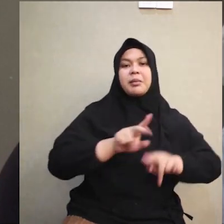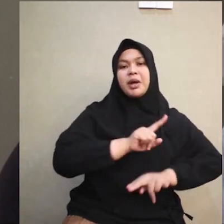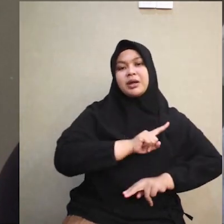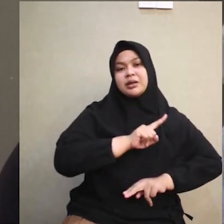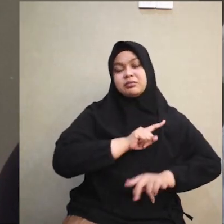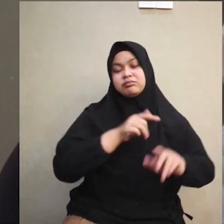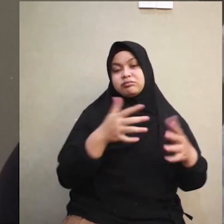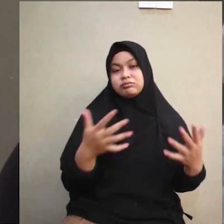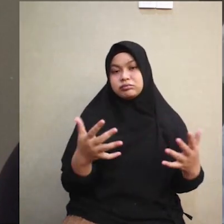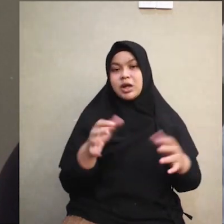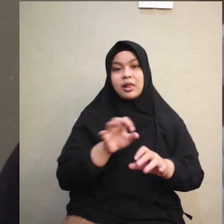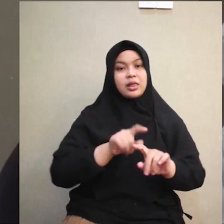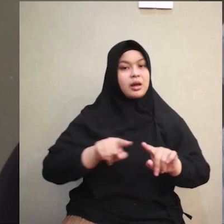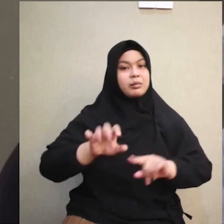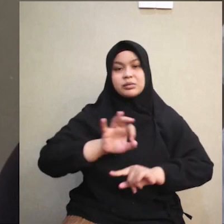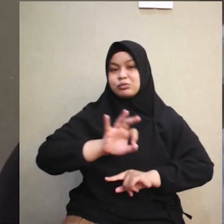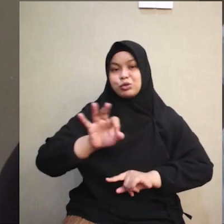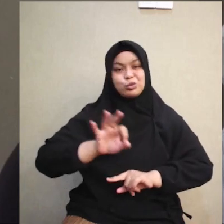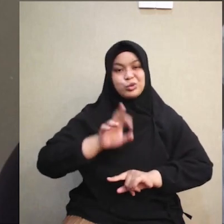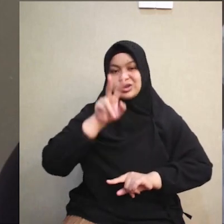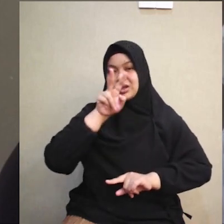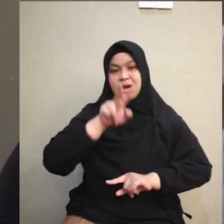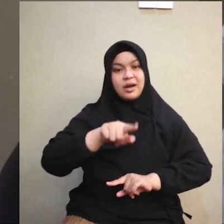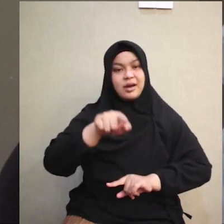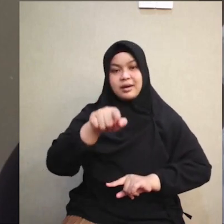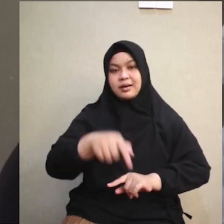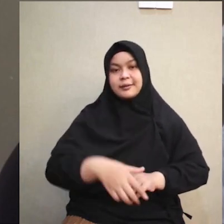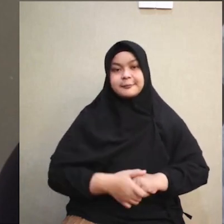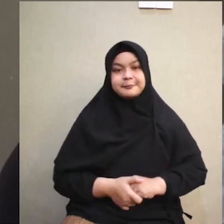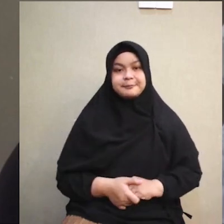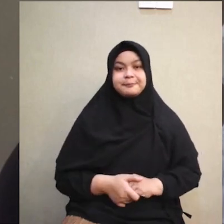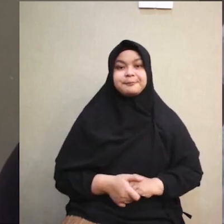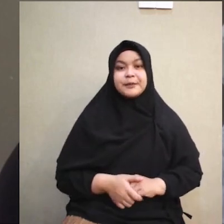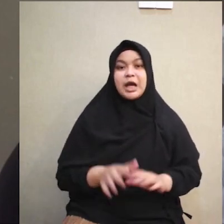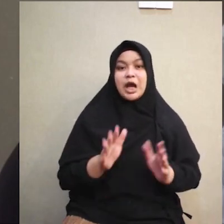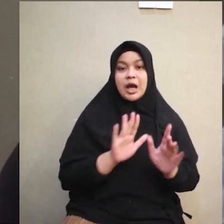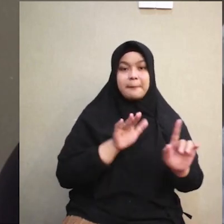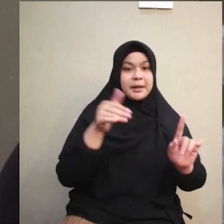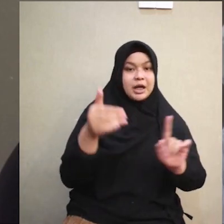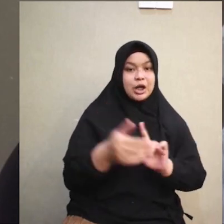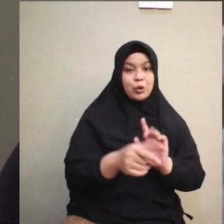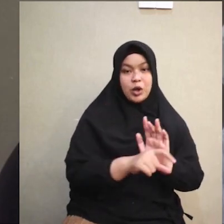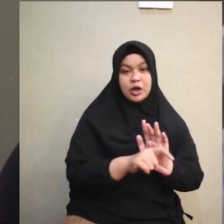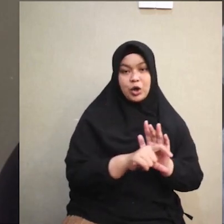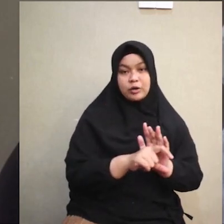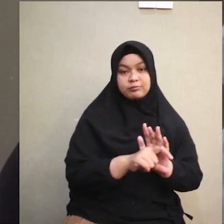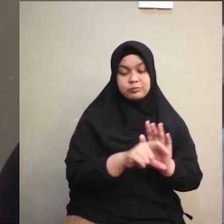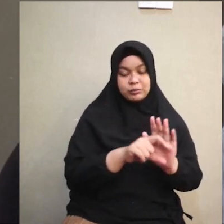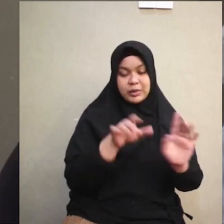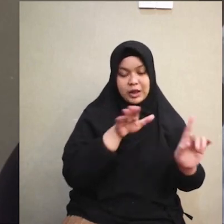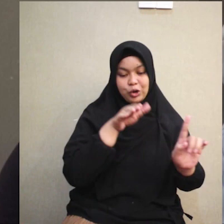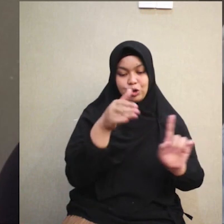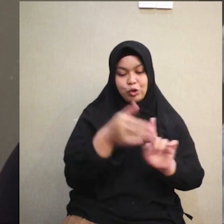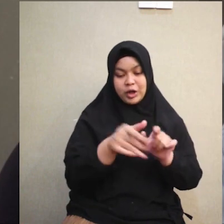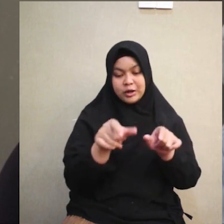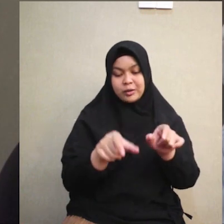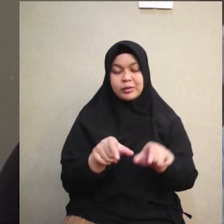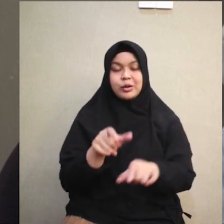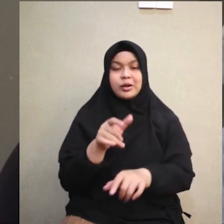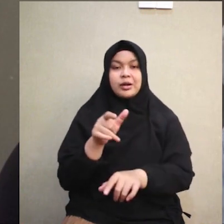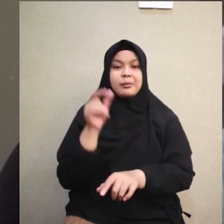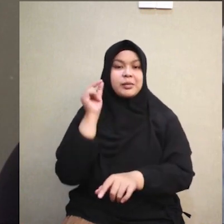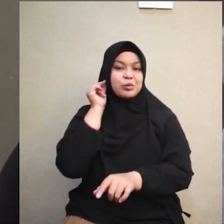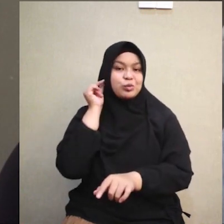diri dong gitu Kayaknya kan belum kelihatan misalnya perlindungan terhadap perempuan disabilitas sebetulnya secara